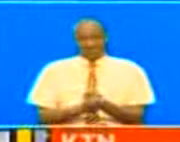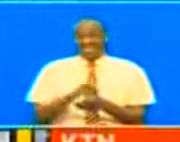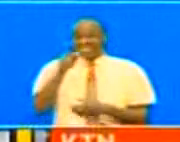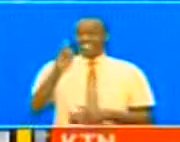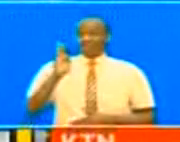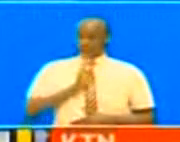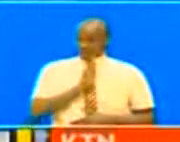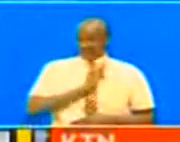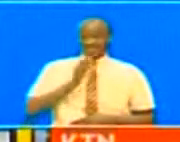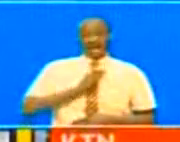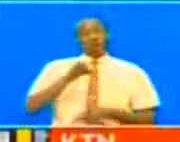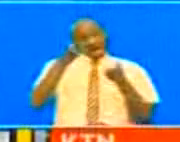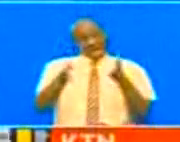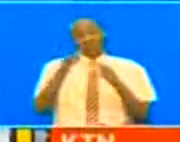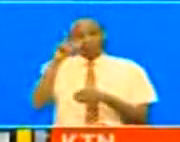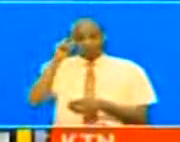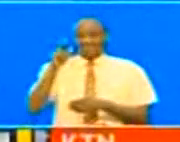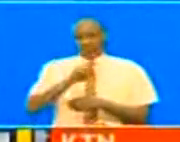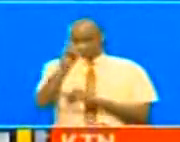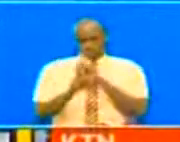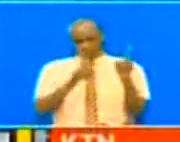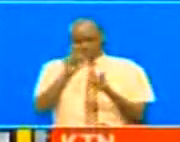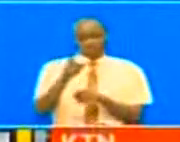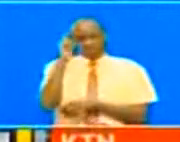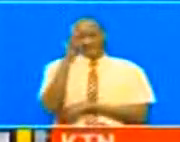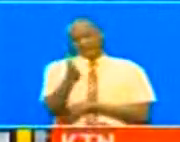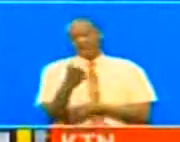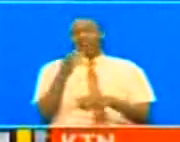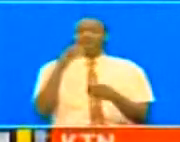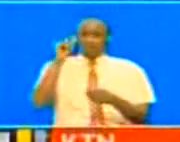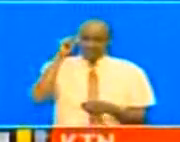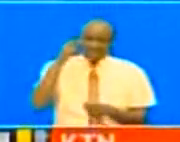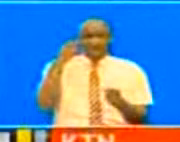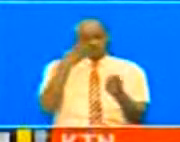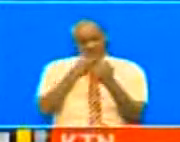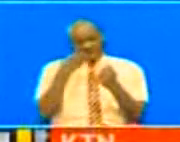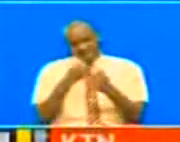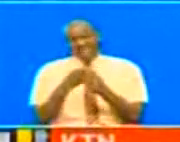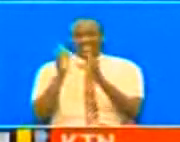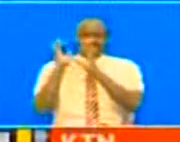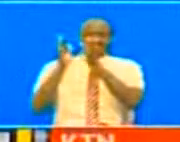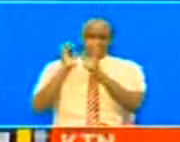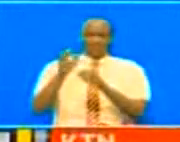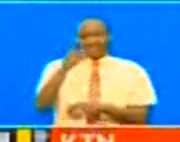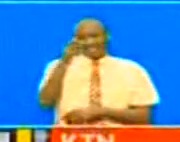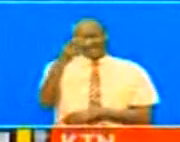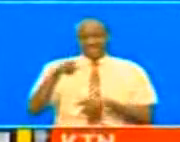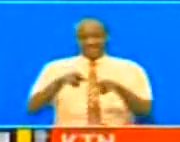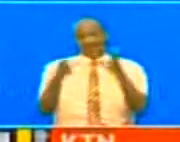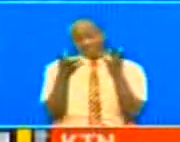imekita kambi Mombasa kufanya uchujaji wa mahakimu katika Mombasa, Kwale, Kilifi hadi Tana River, mahakimu